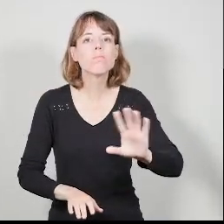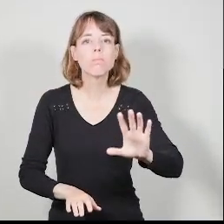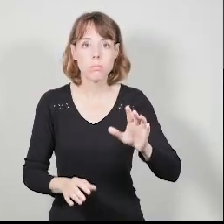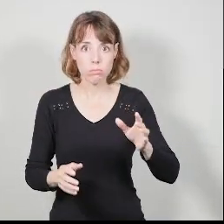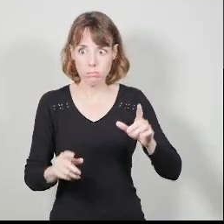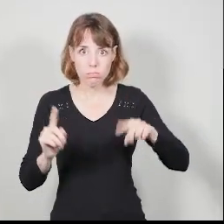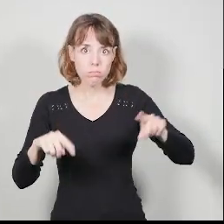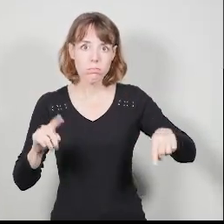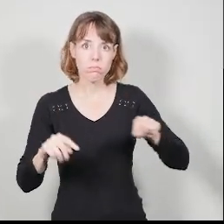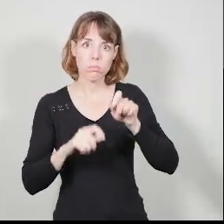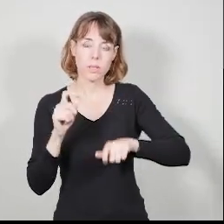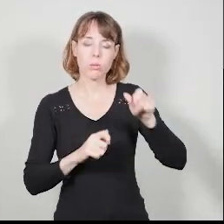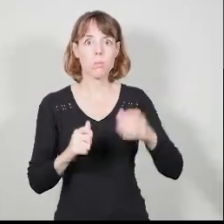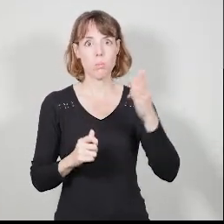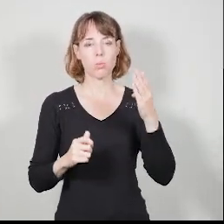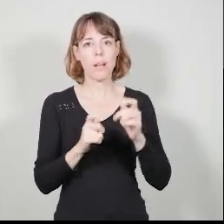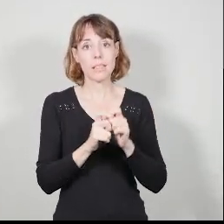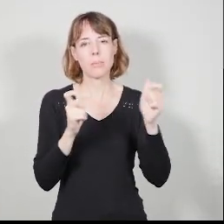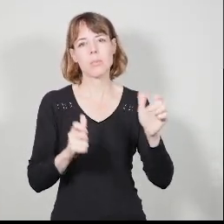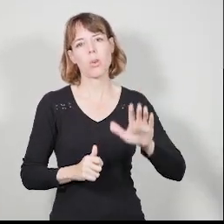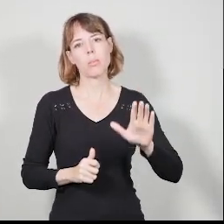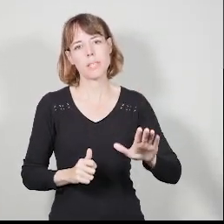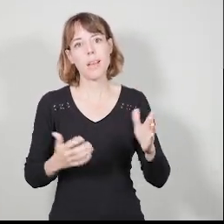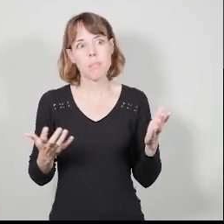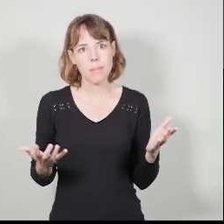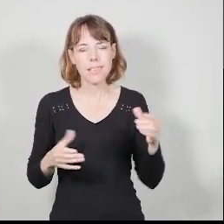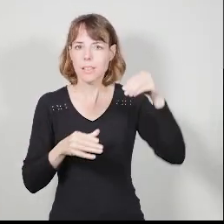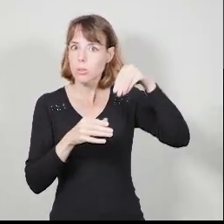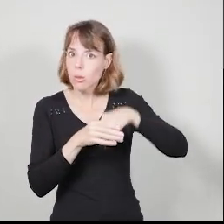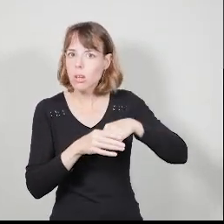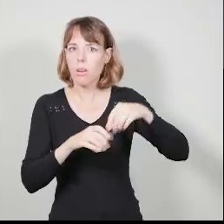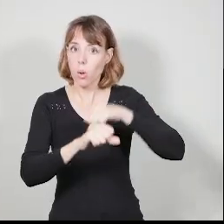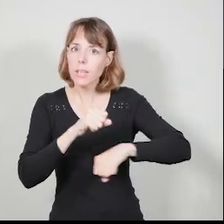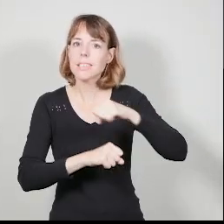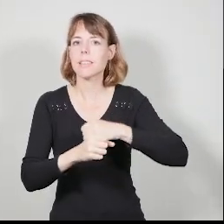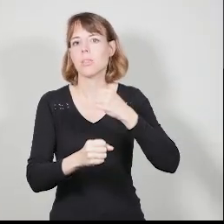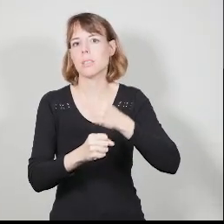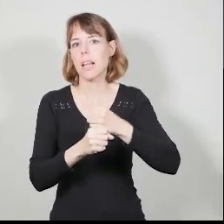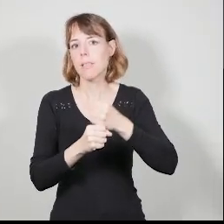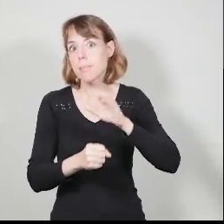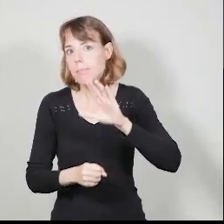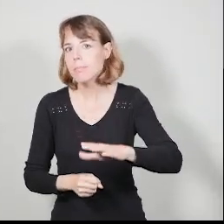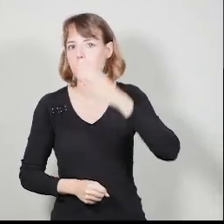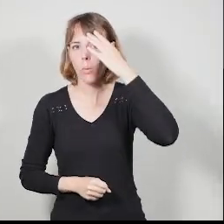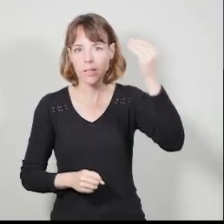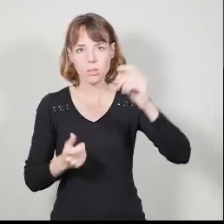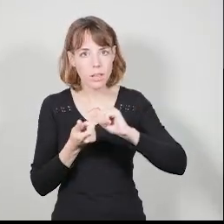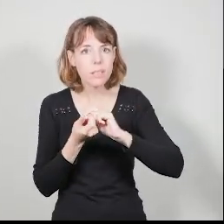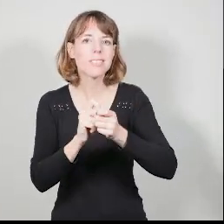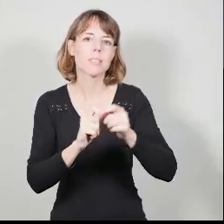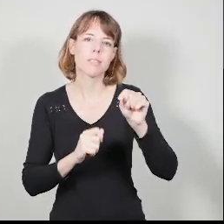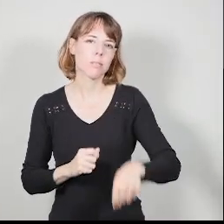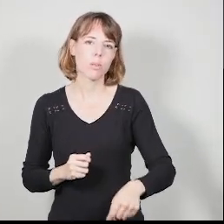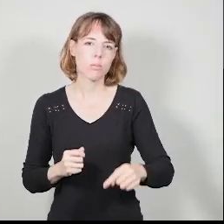certaines personnes, mais c'est celui de la transformation des organisations de travail des professionnels de manière à ce qu'elles